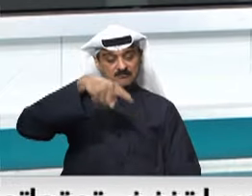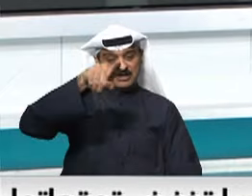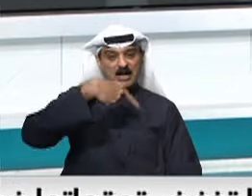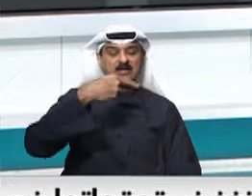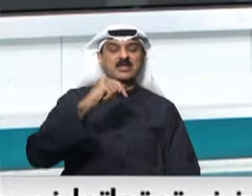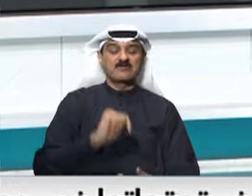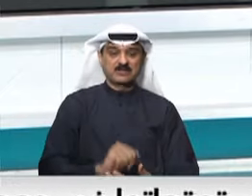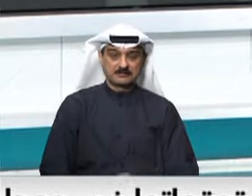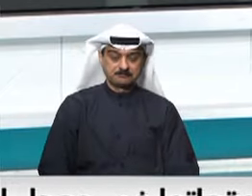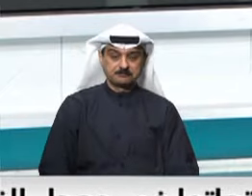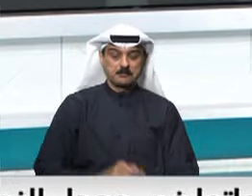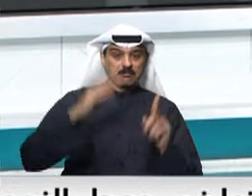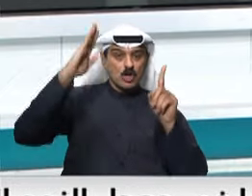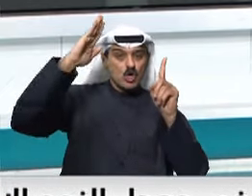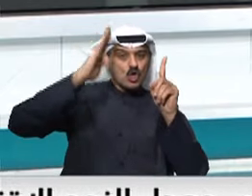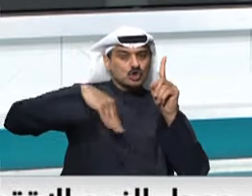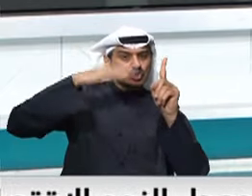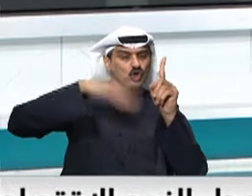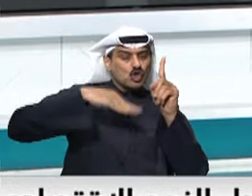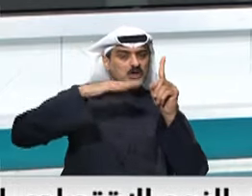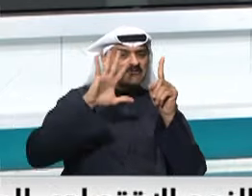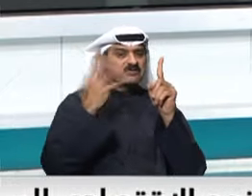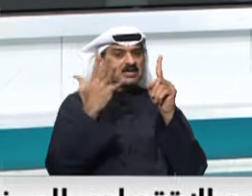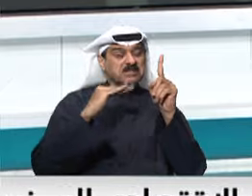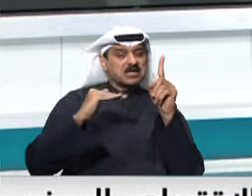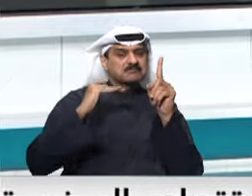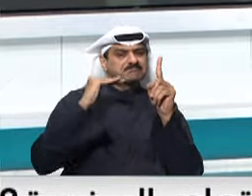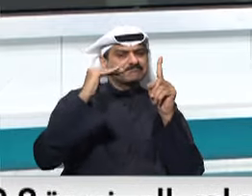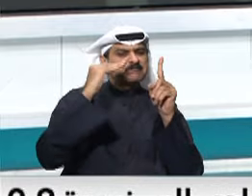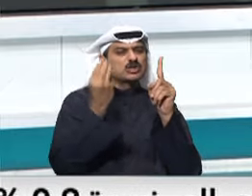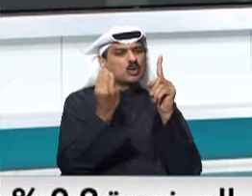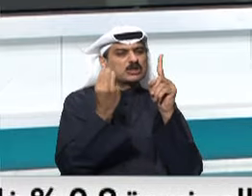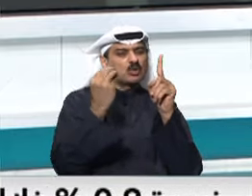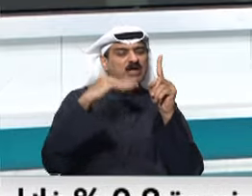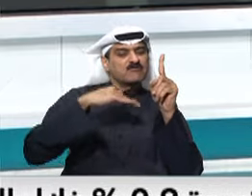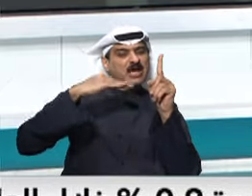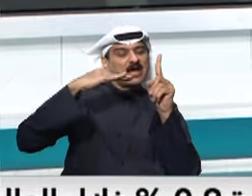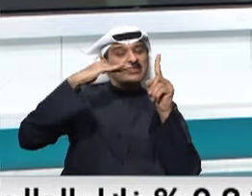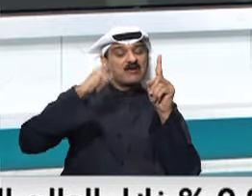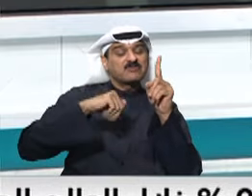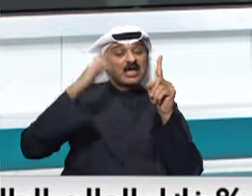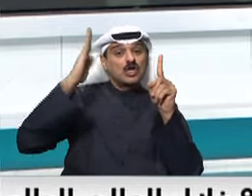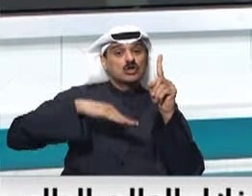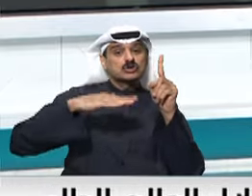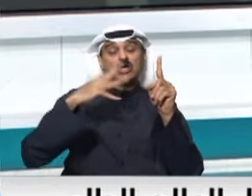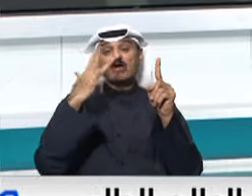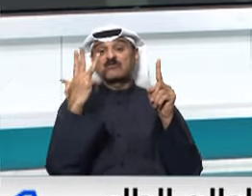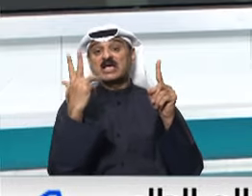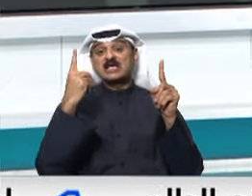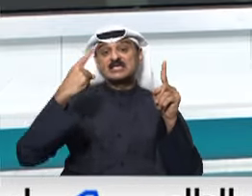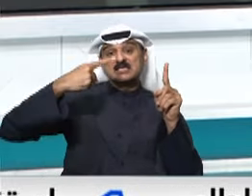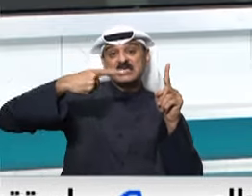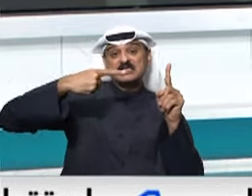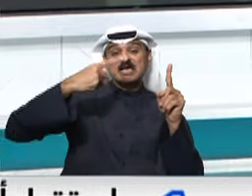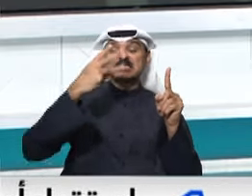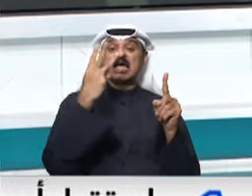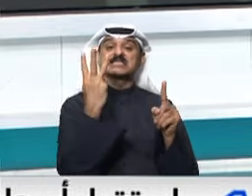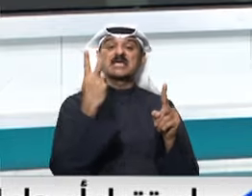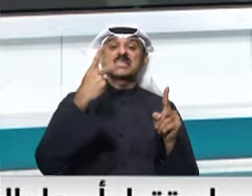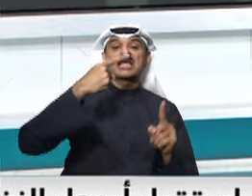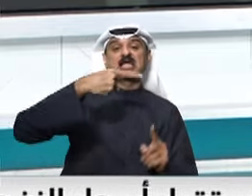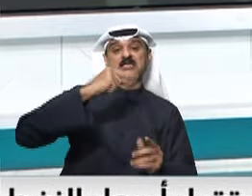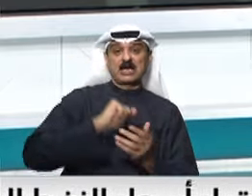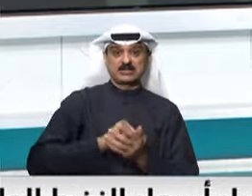القادمه اما درجات الحراره الصغرى ايضا في ارتفاع تدريجي فتتراوح درجات الحراره الصغرى ما بين ال 19 الى 13 درجه